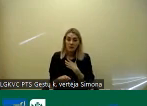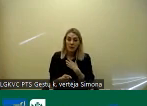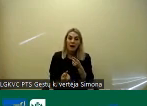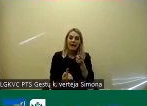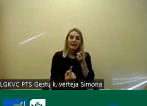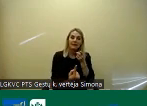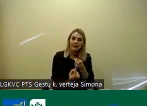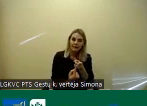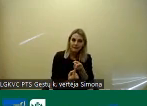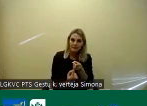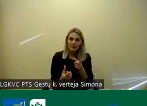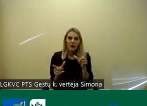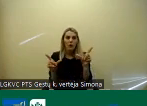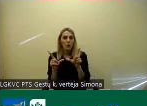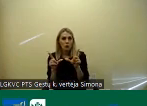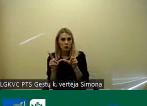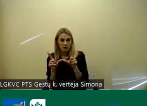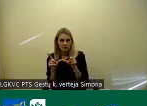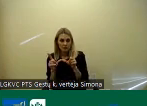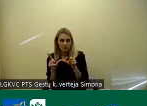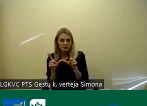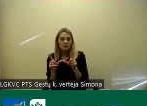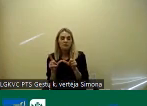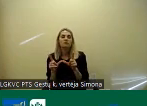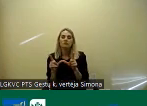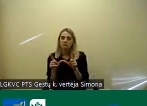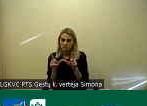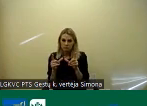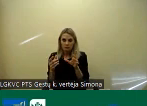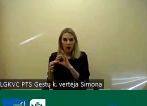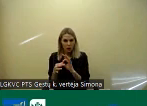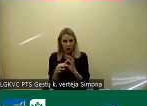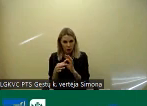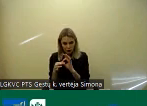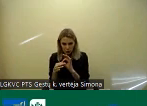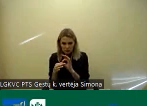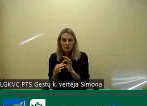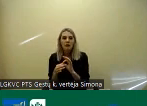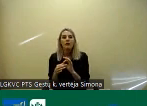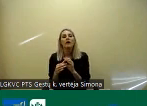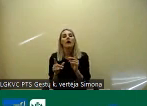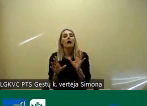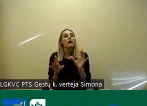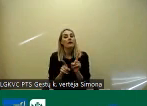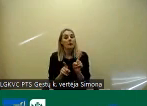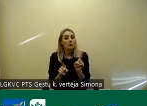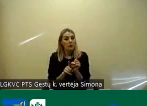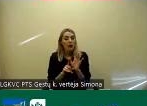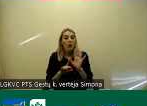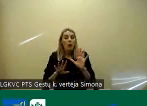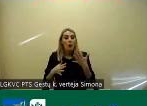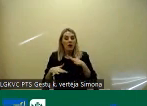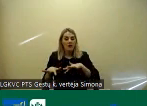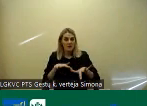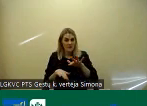ir konkretaus mokymosi turinio ir kokiom veiklom tai